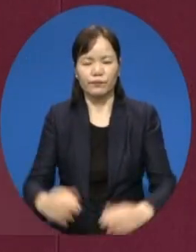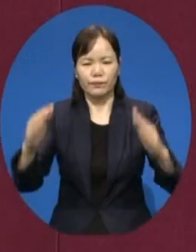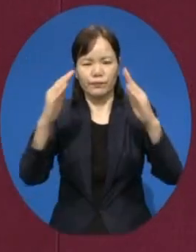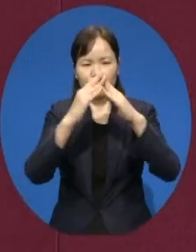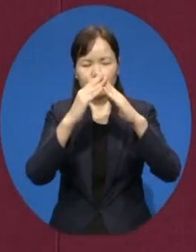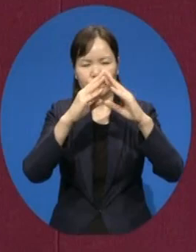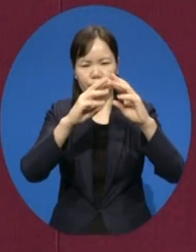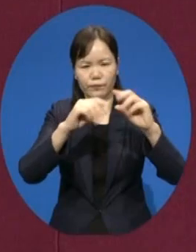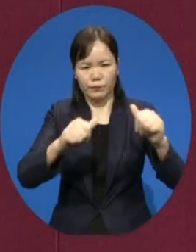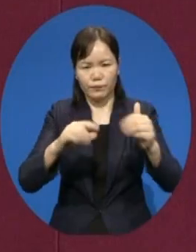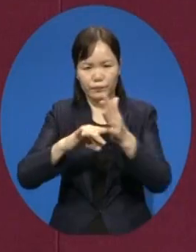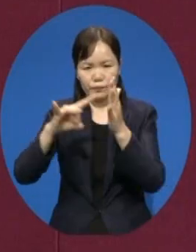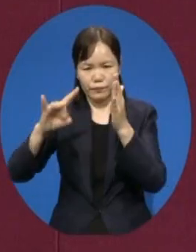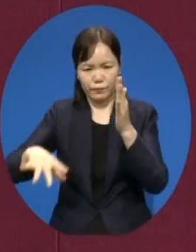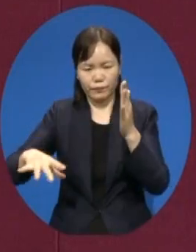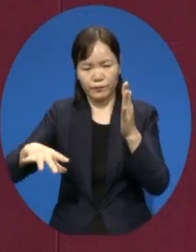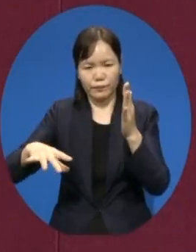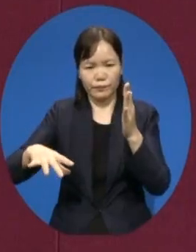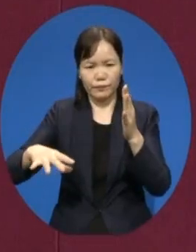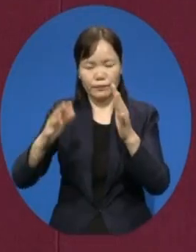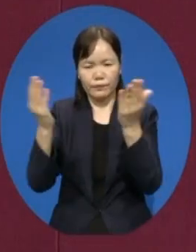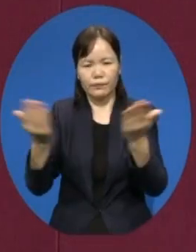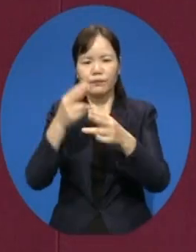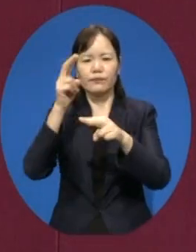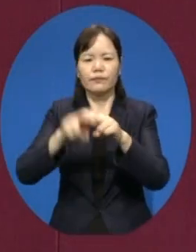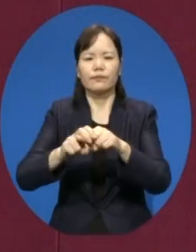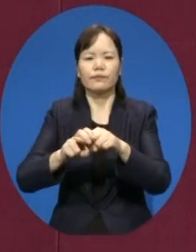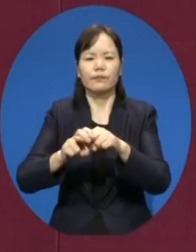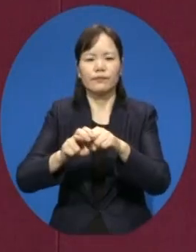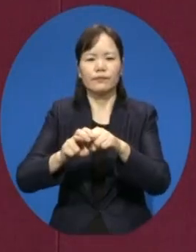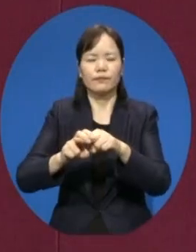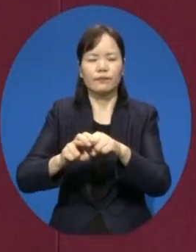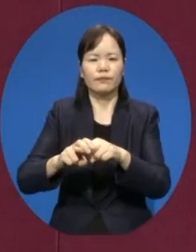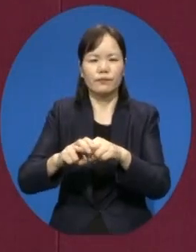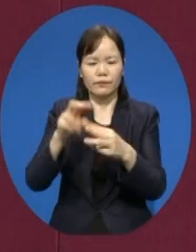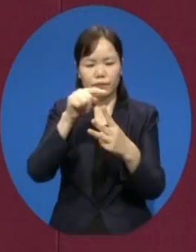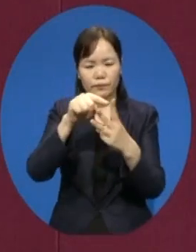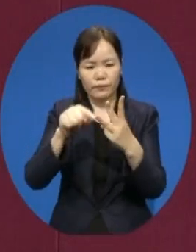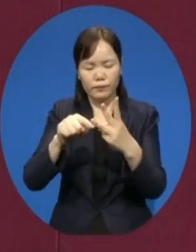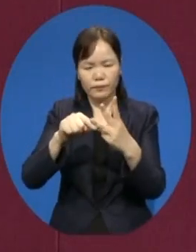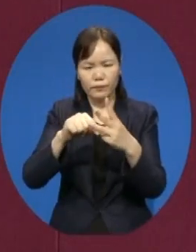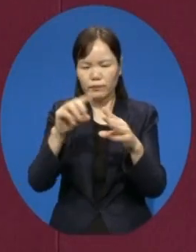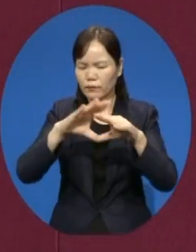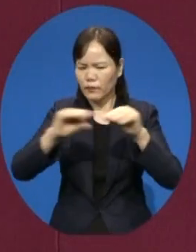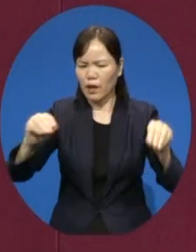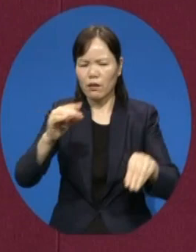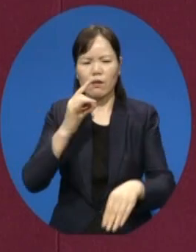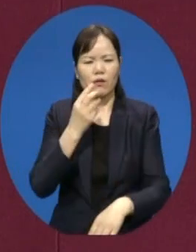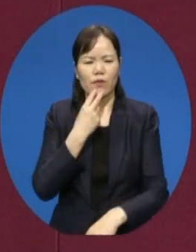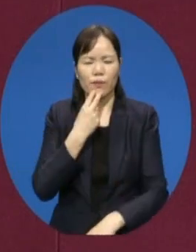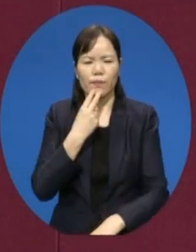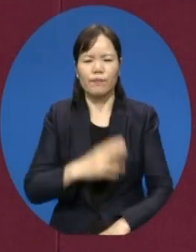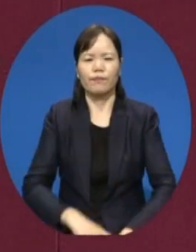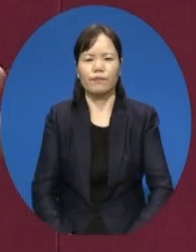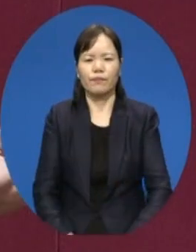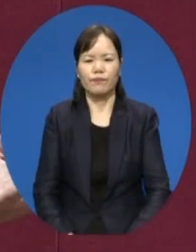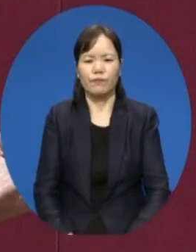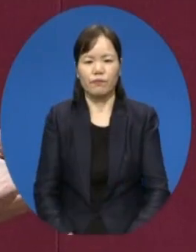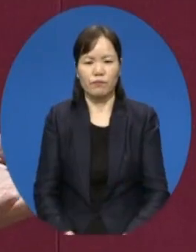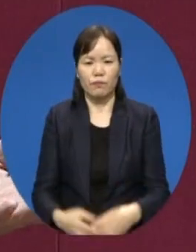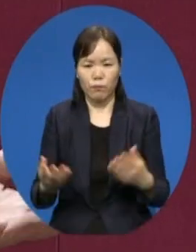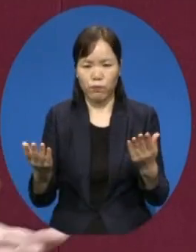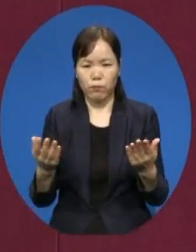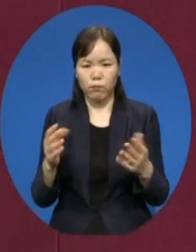부동산, 세금, 일자리, 그 어느 것 하나 제대로 풀린 것이 없습니다. 뭘